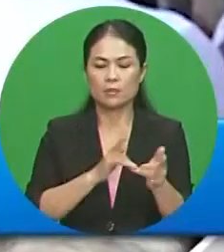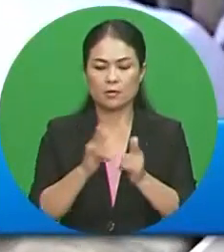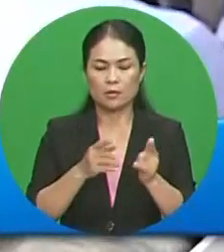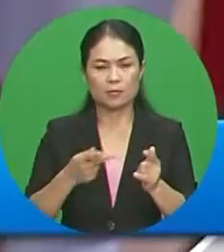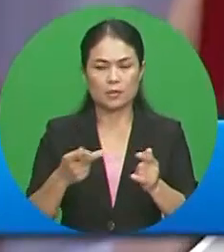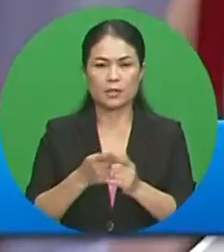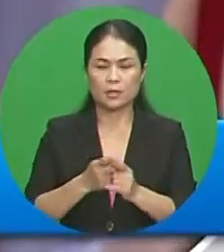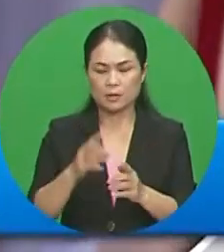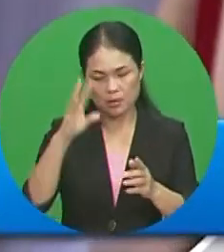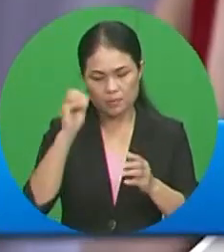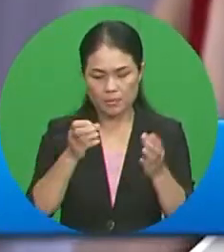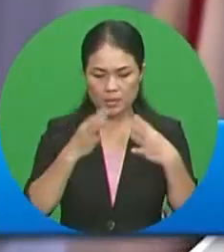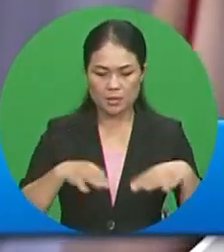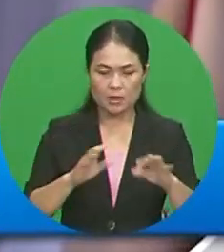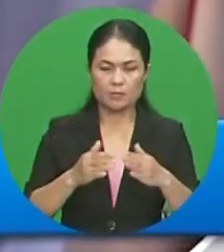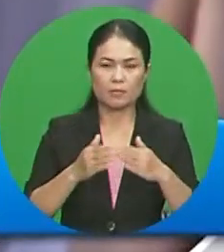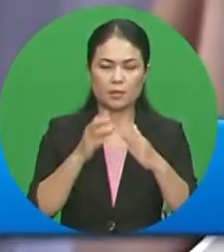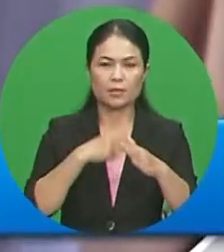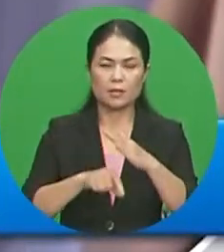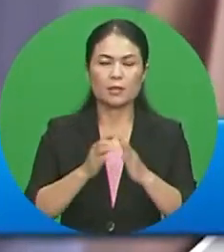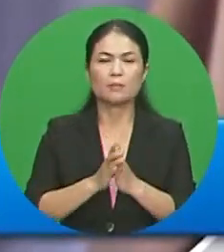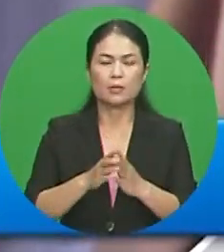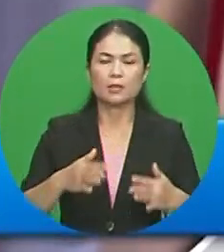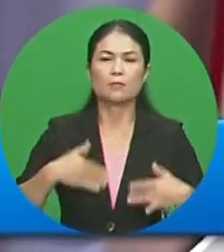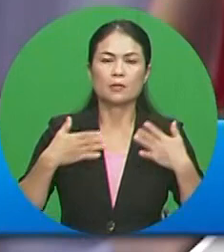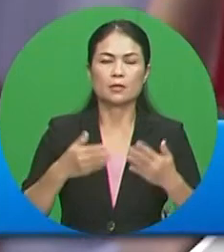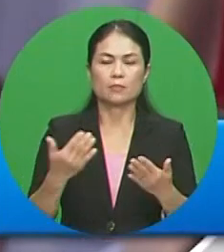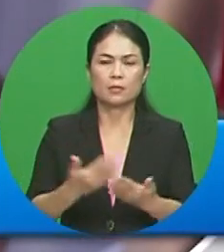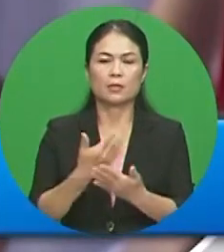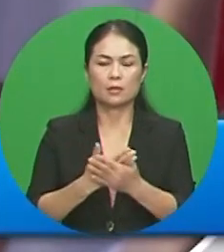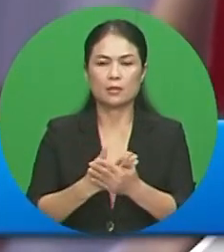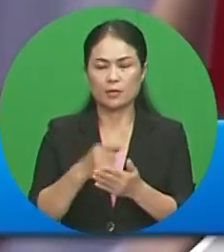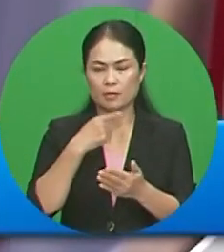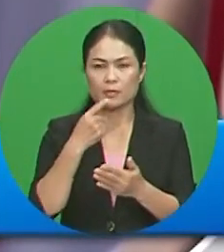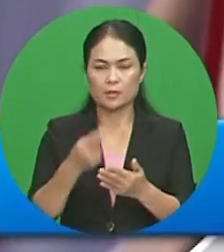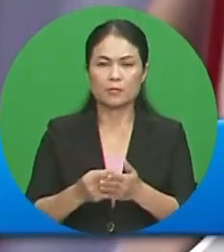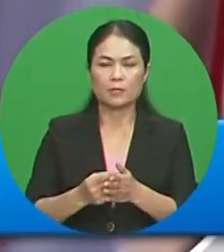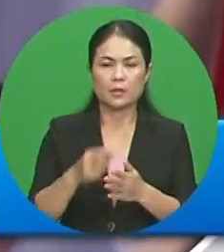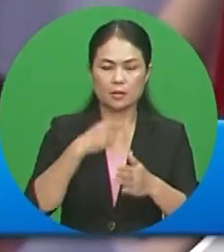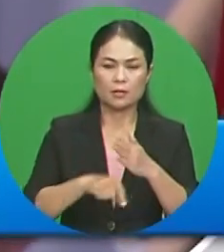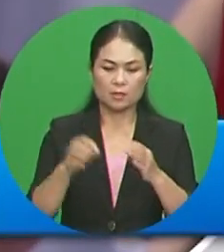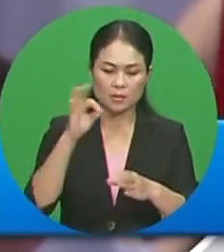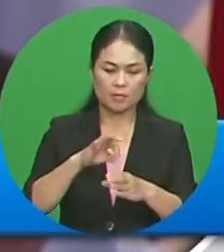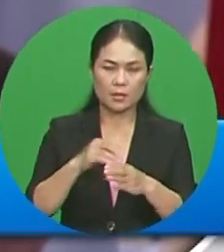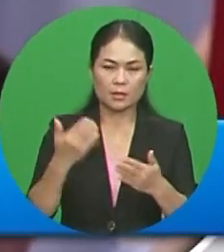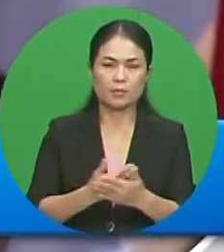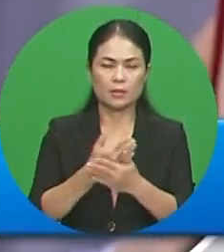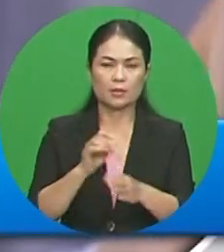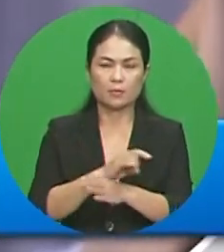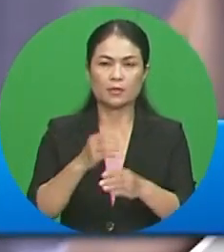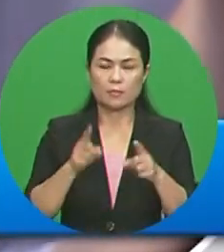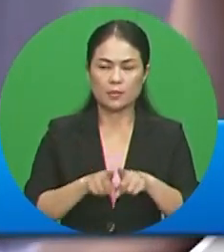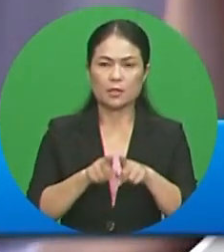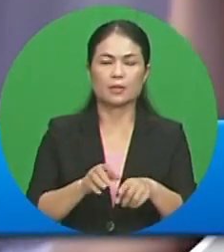ស់លោកដ៏សំខាន់បានបង្កើតឲ្យមានក្តីរំភើបជាថ្មីនិងកំពុងមានសម្លេងកើនឡើងនៅក្នុងការបោះឆ្នោតជាថ្មីនេះពេលនោះផ